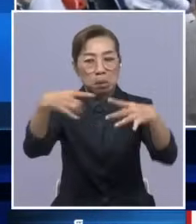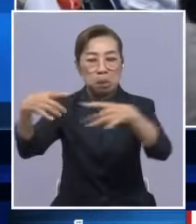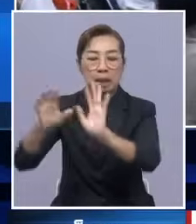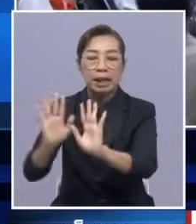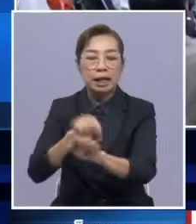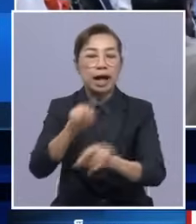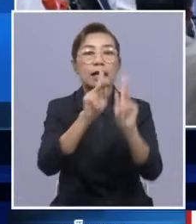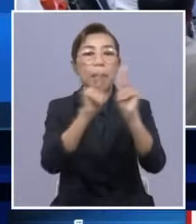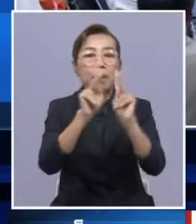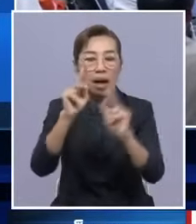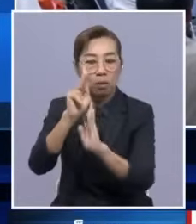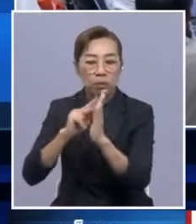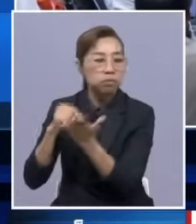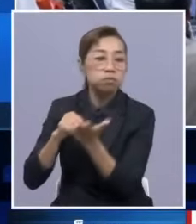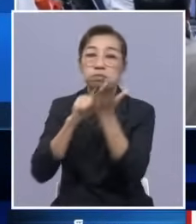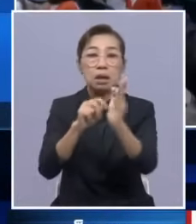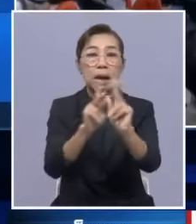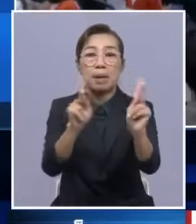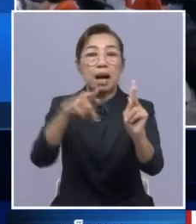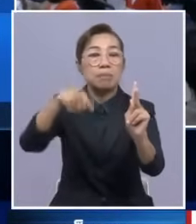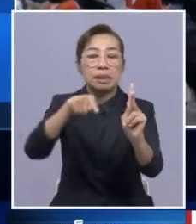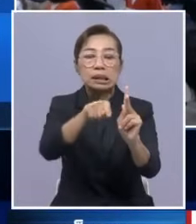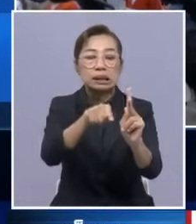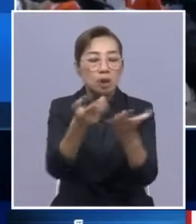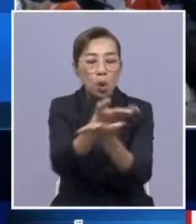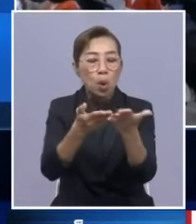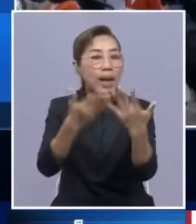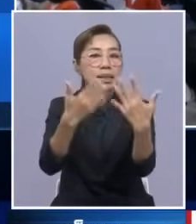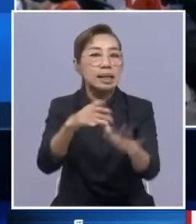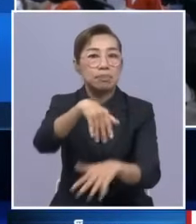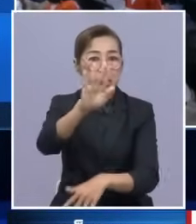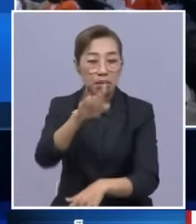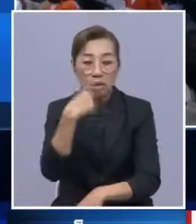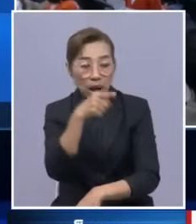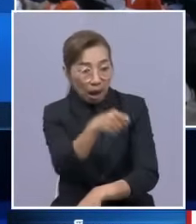ไปอยากให้ตกผลึกกันเลยในชั้นวิสามันและหากใครมีข้อเสนอแนะก็ให้ไปเ